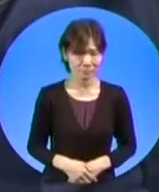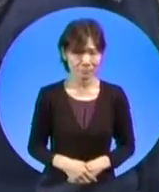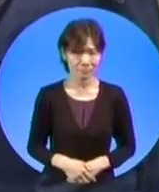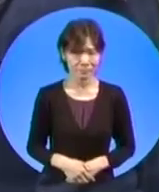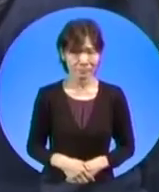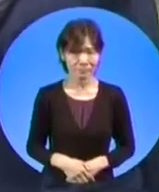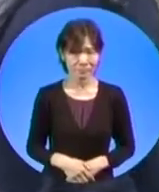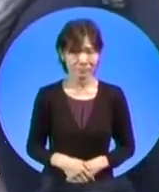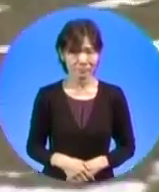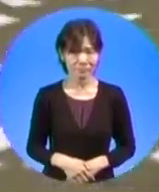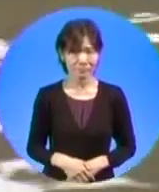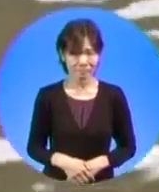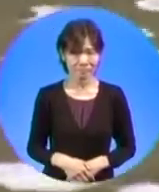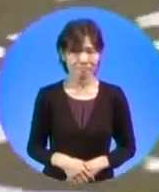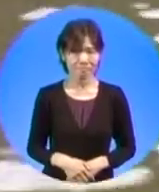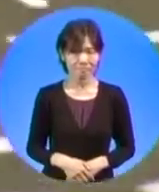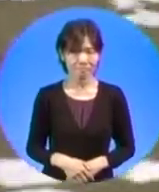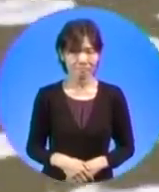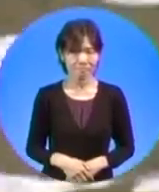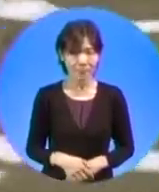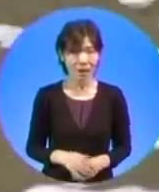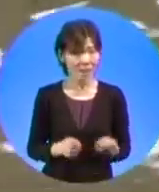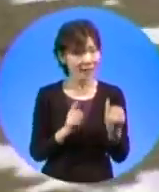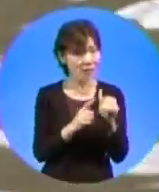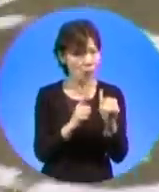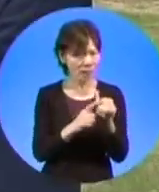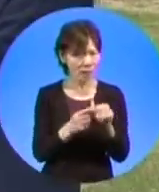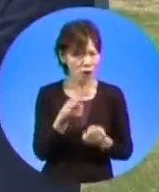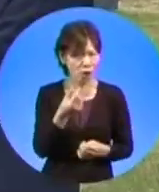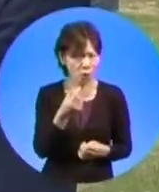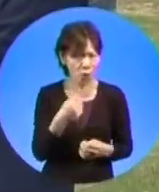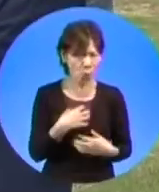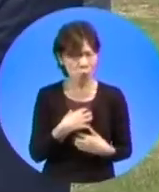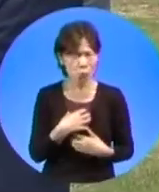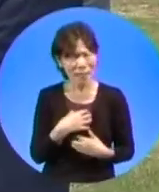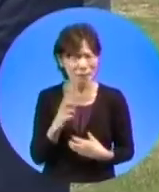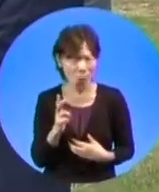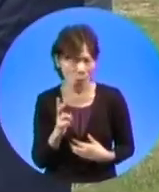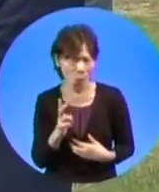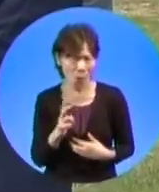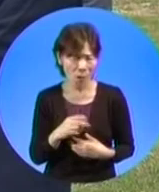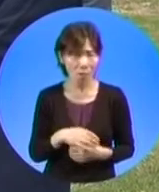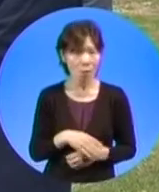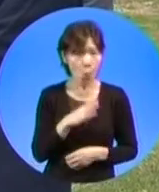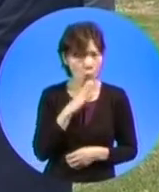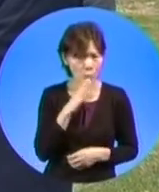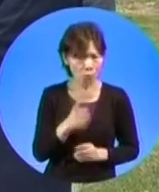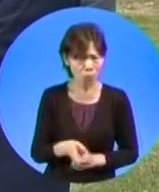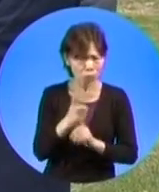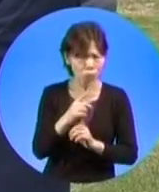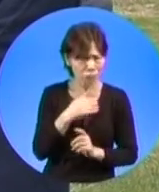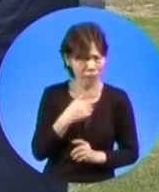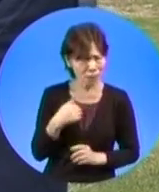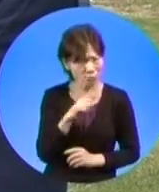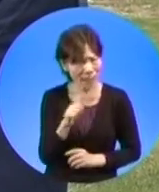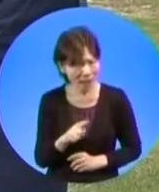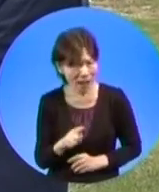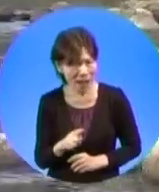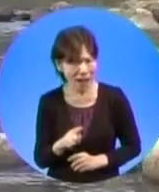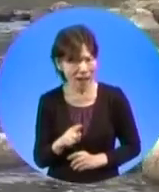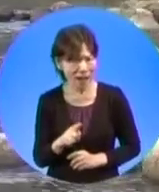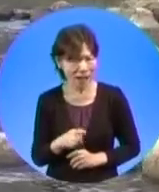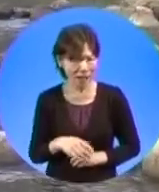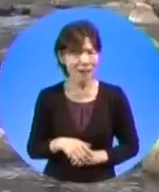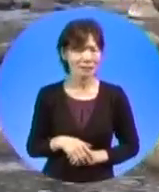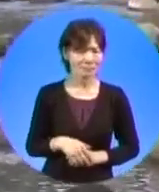のにかかりますので。 さてさて、ちょっと不安げな内藤さんですが、見事マスを釣り上げることはできる